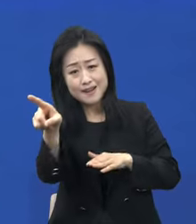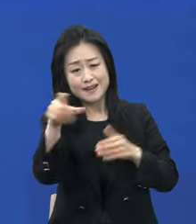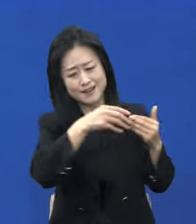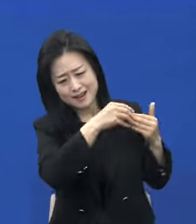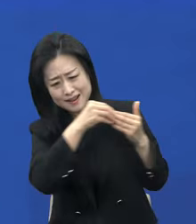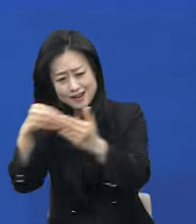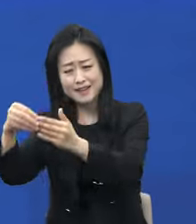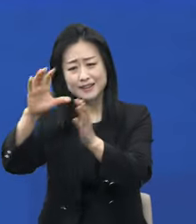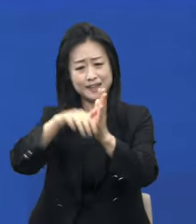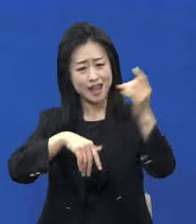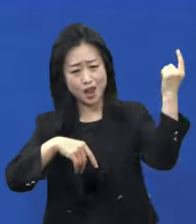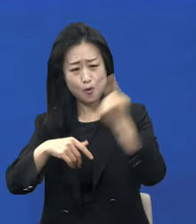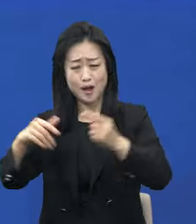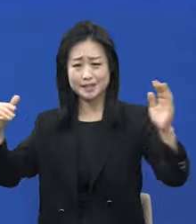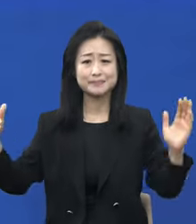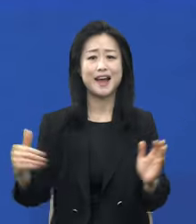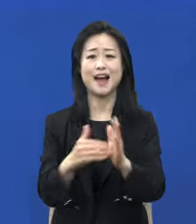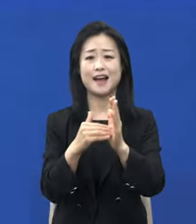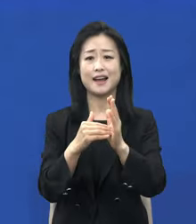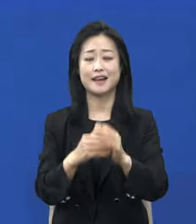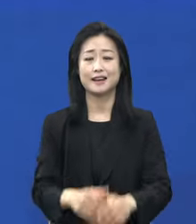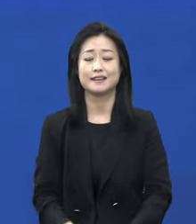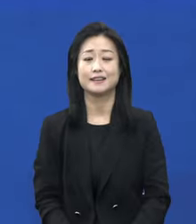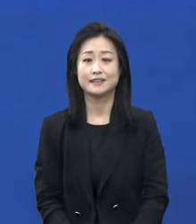때가 왔다는 것입니다, 여러분!